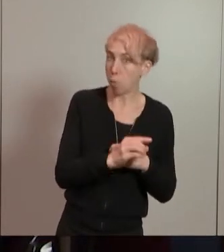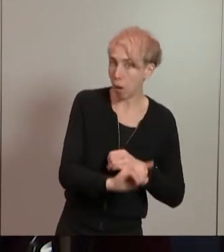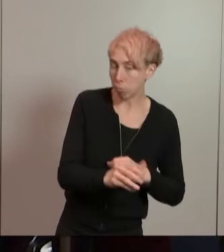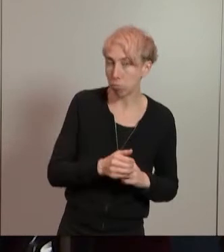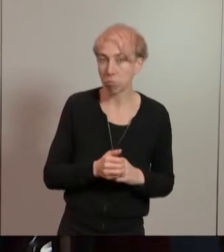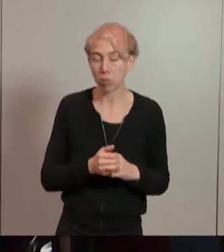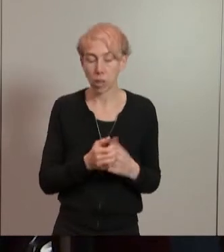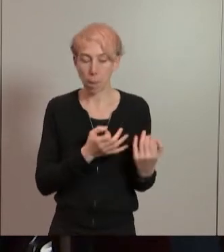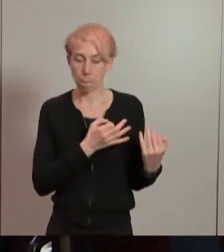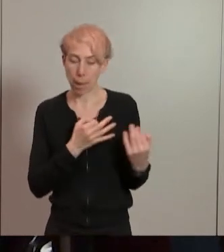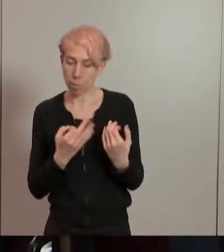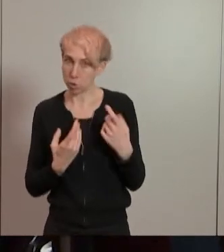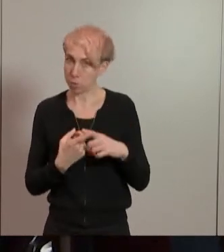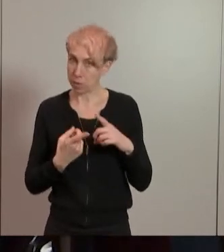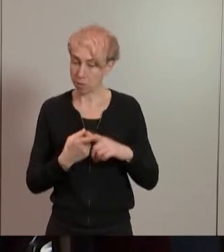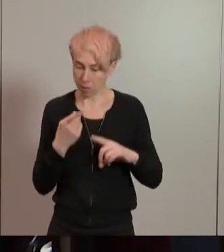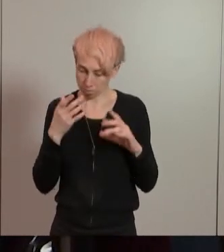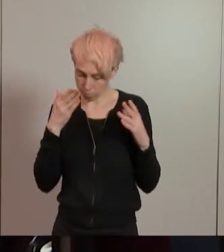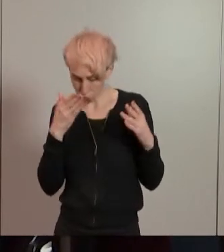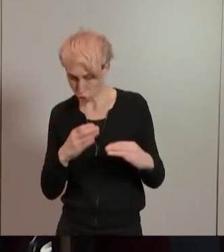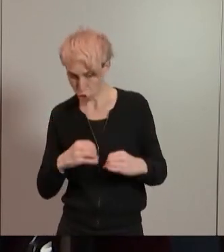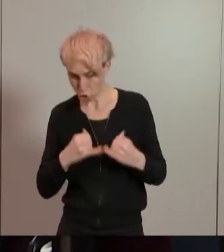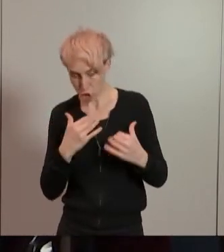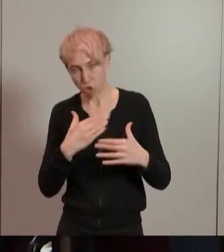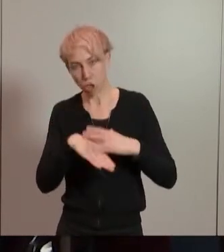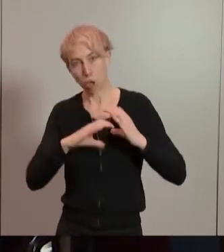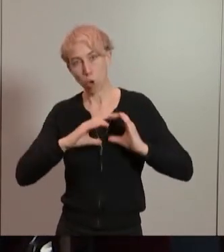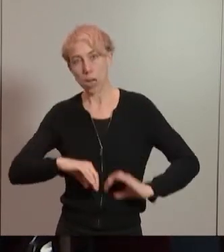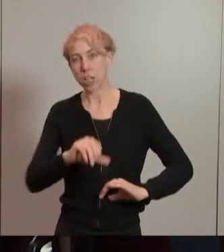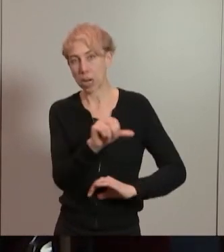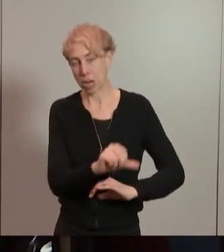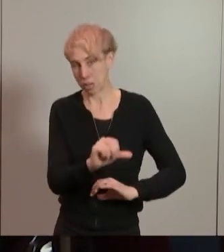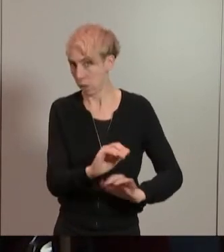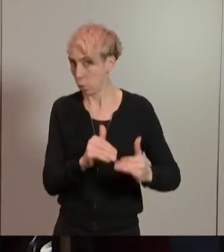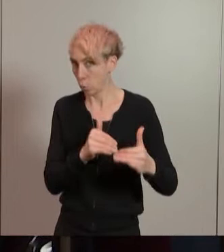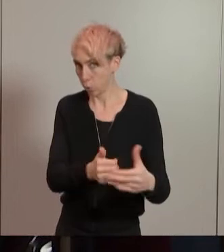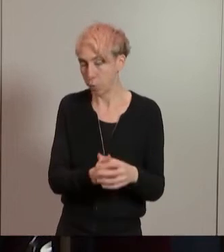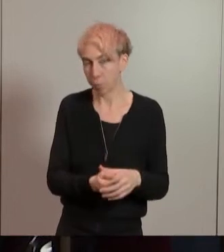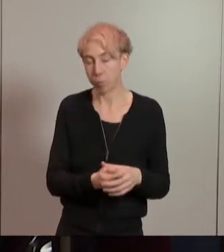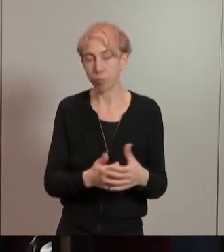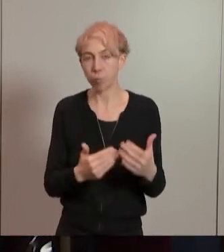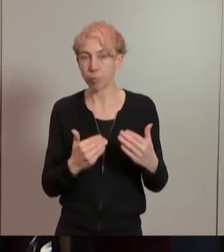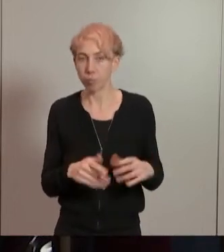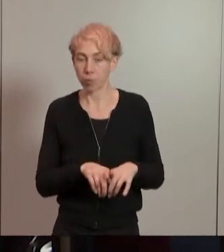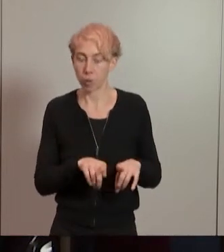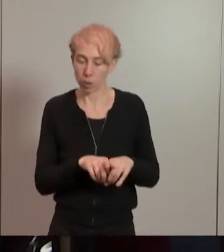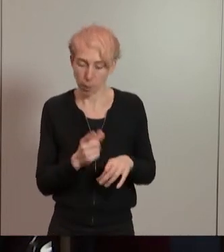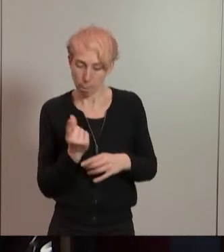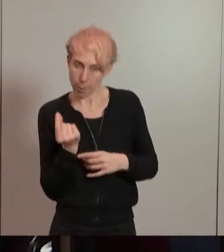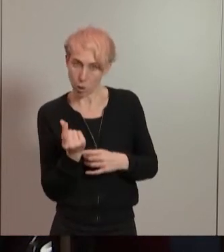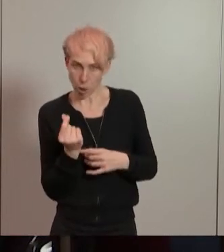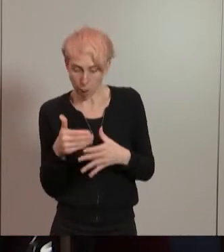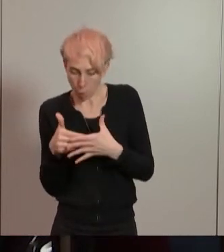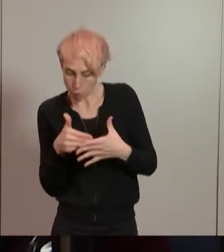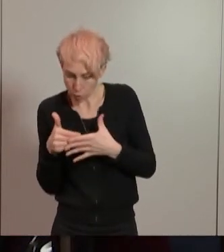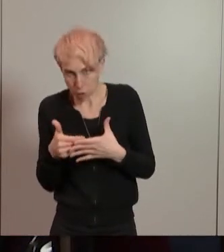poursuite d'une permanence spécifique en direction des jeunes au Collège Allende. La consolidation de la dynamique partenariale de